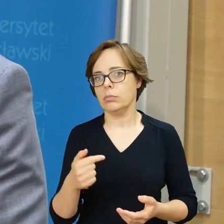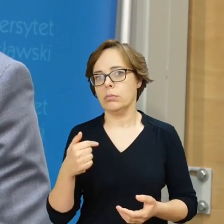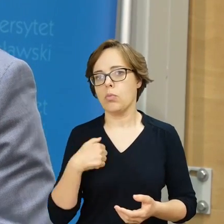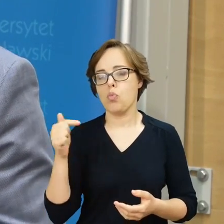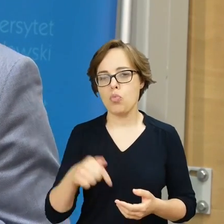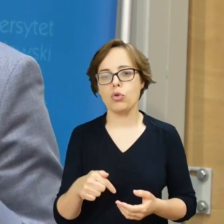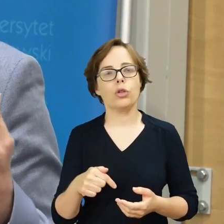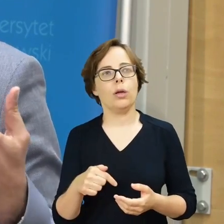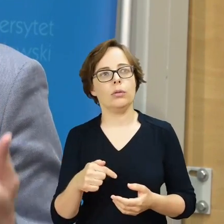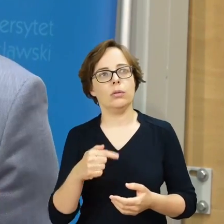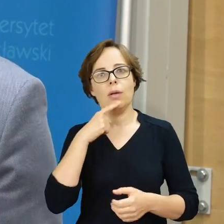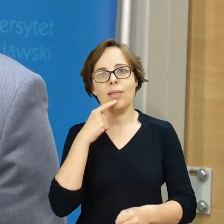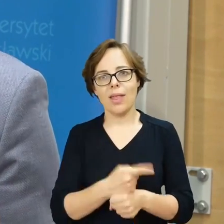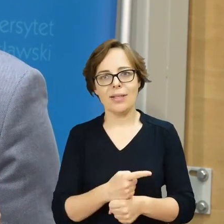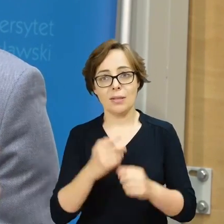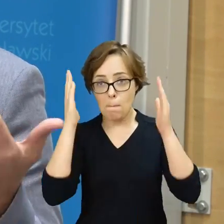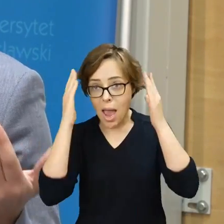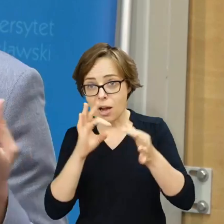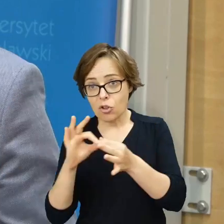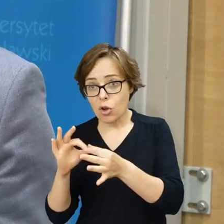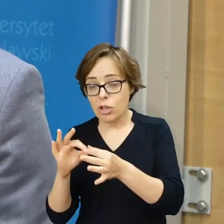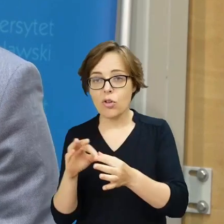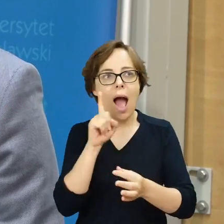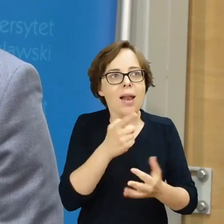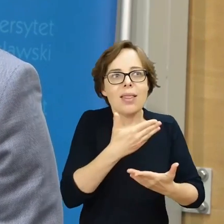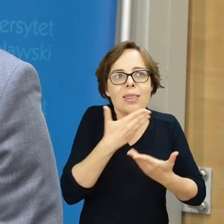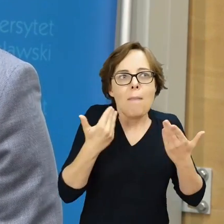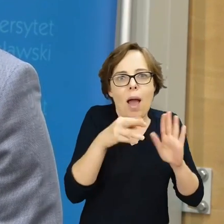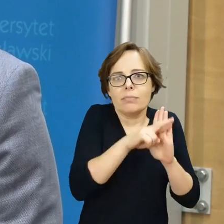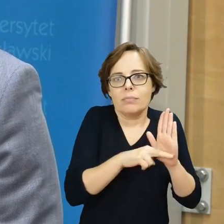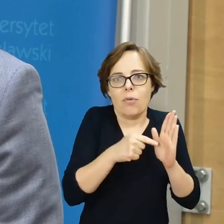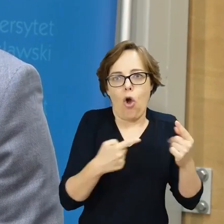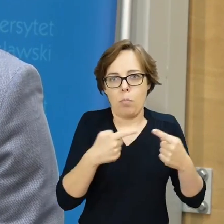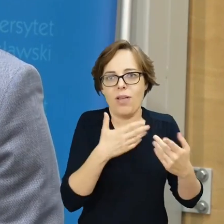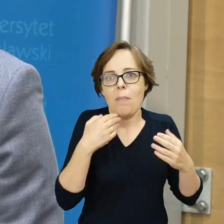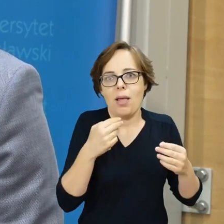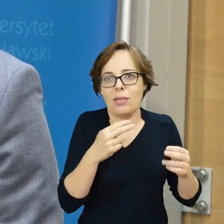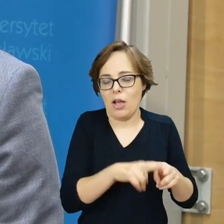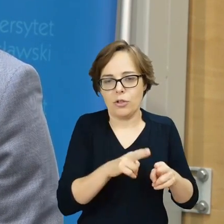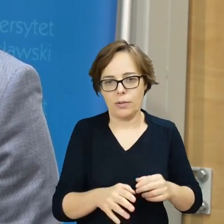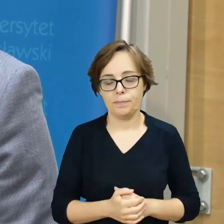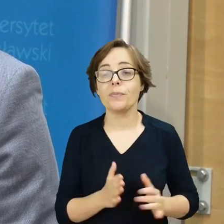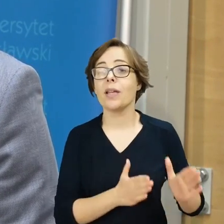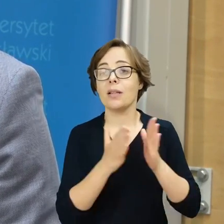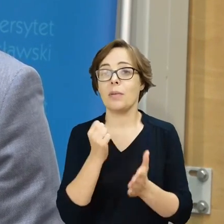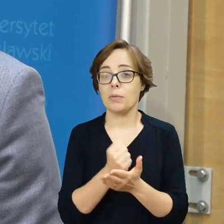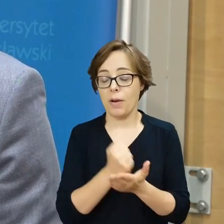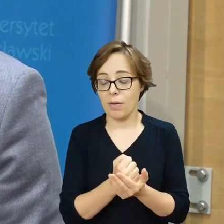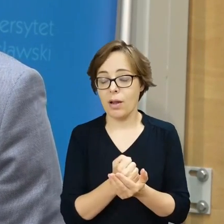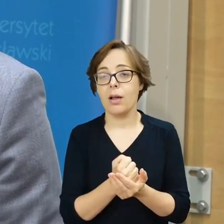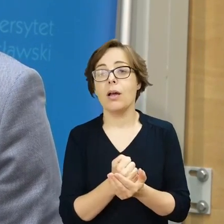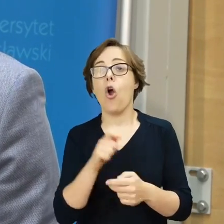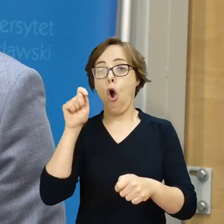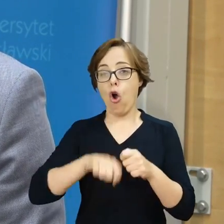instrumentów. Z trzeciej strony jakby patrzeć, no to właśnie te założenia ustrojowe o kontroli i o tym, że jest to sąd nad administracją,